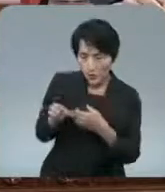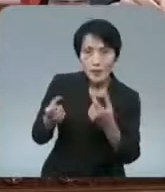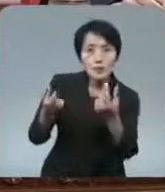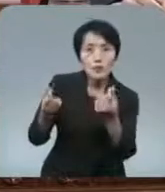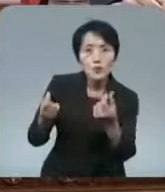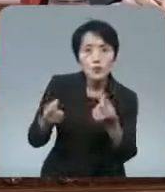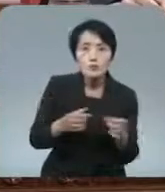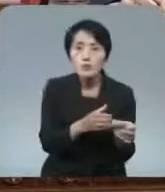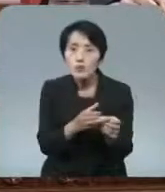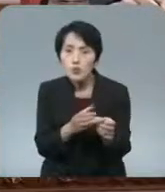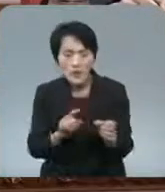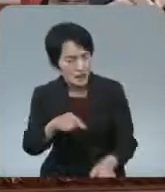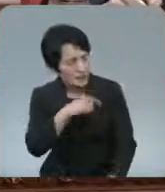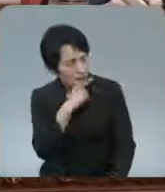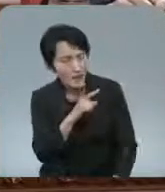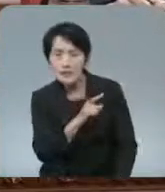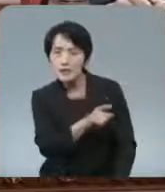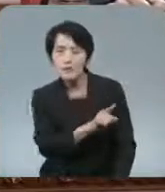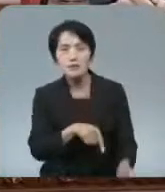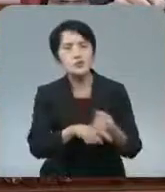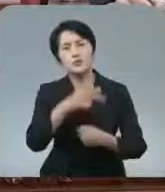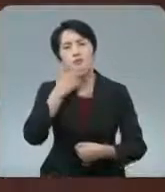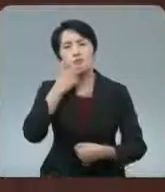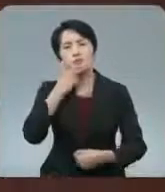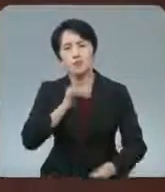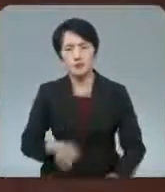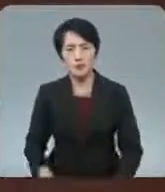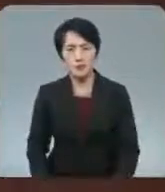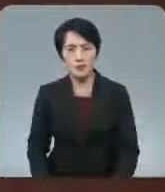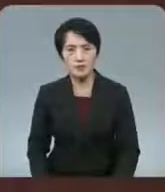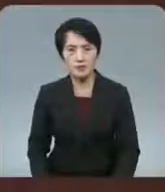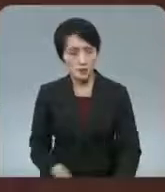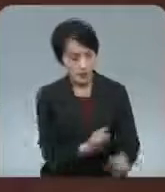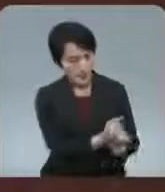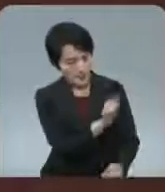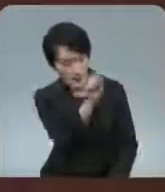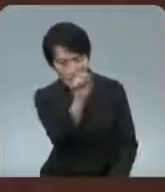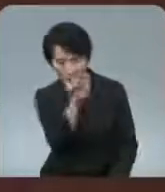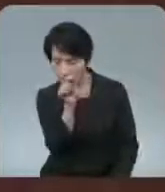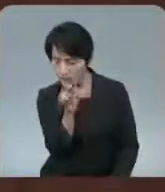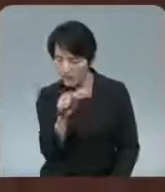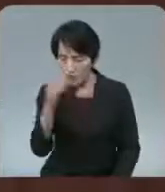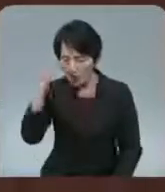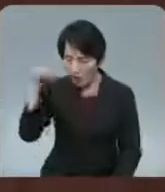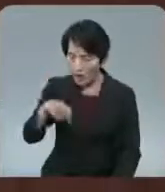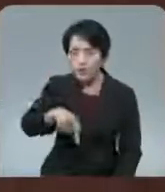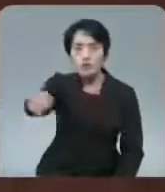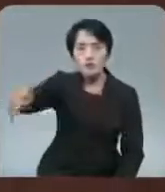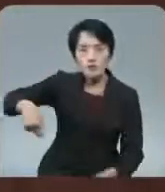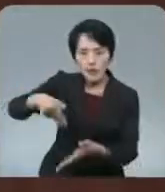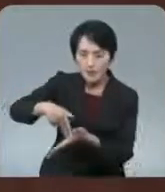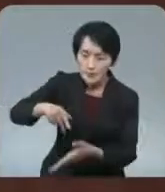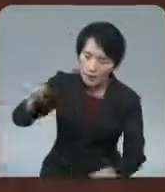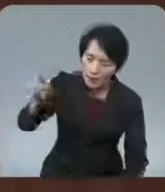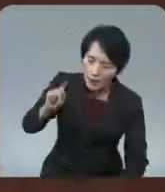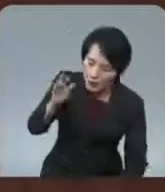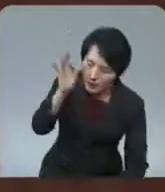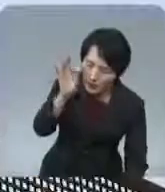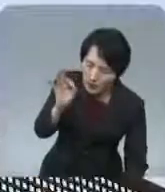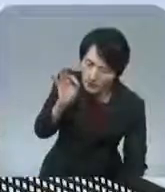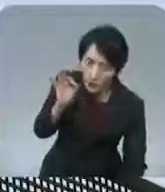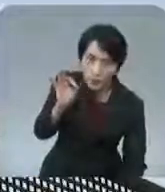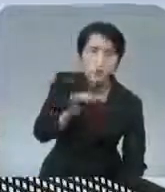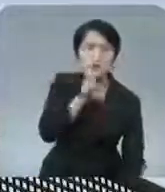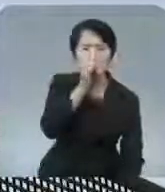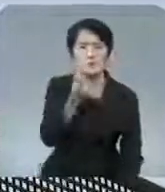200キロに及ばずコードは北韓が今月15日に発射した短距離ミサイルのコード60